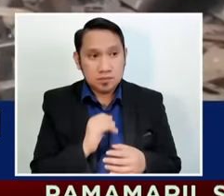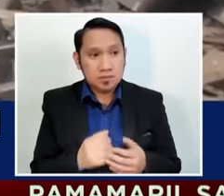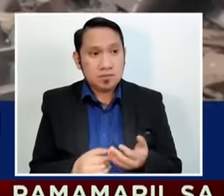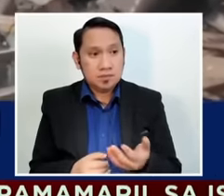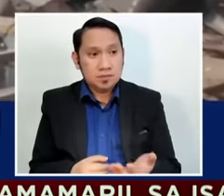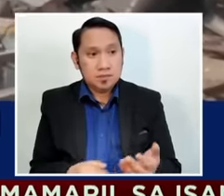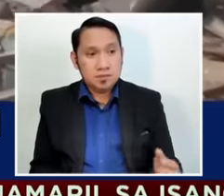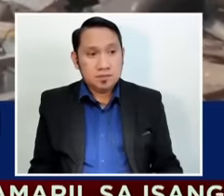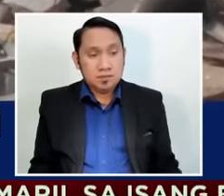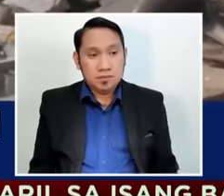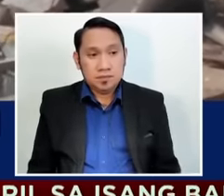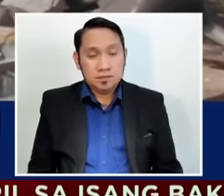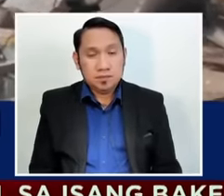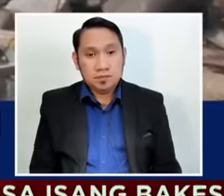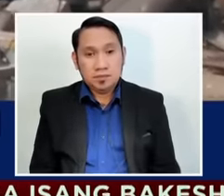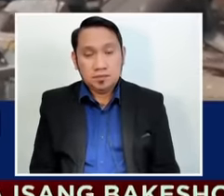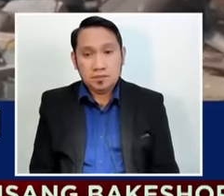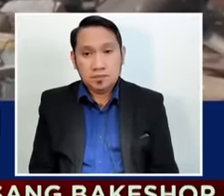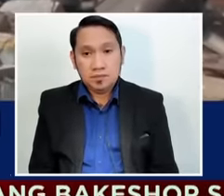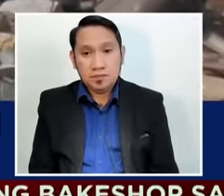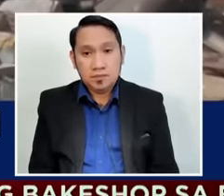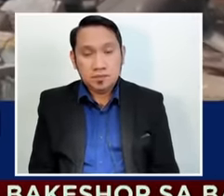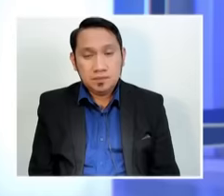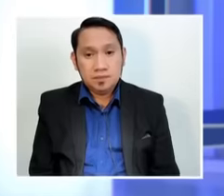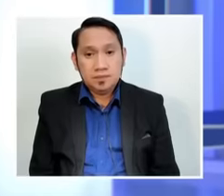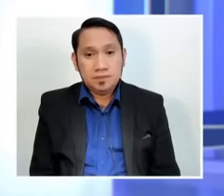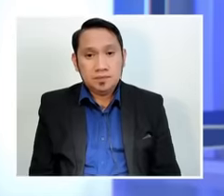Hernandez, ABS-CBN News.